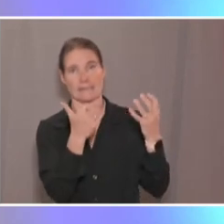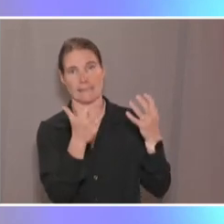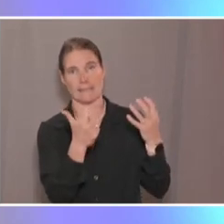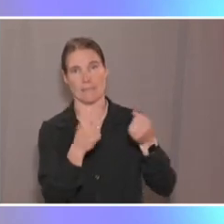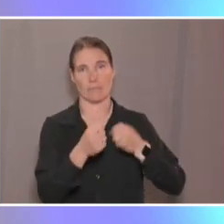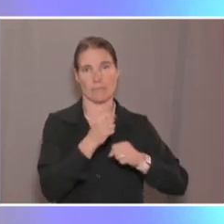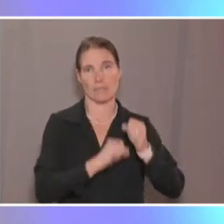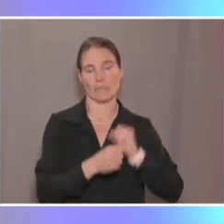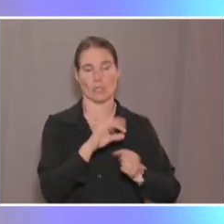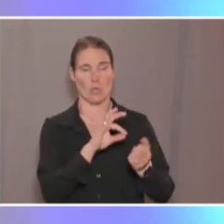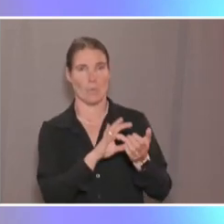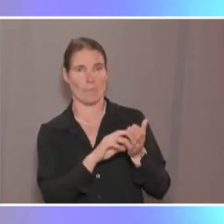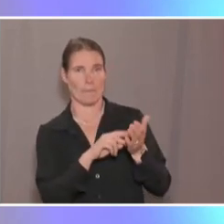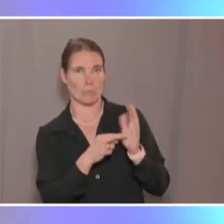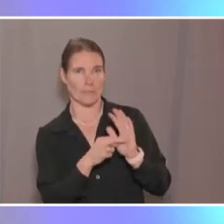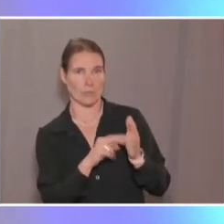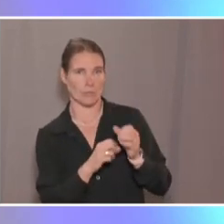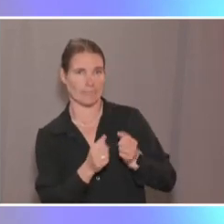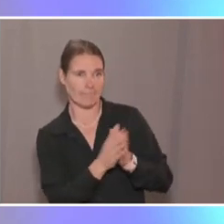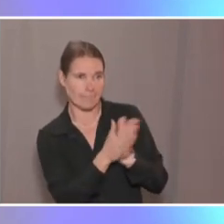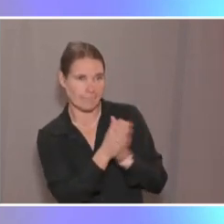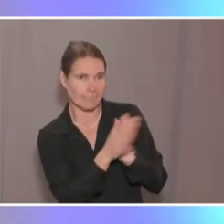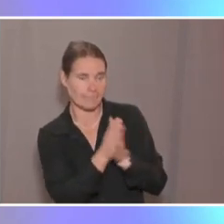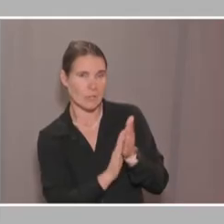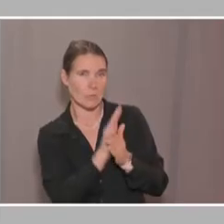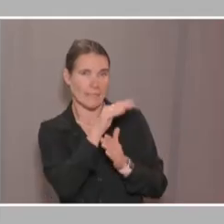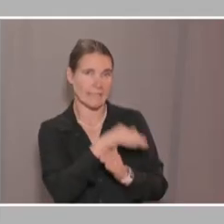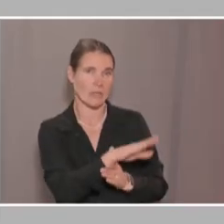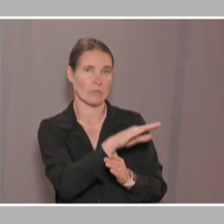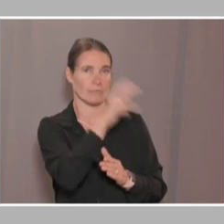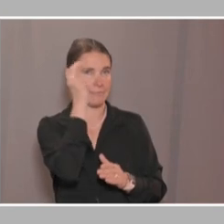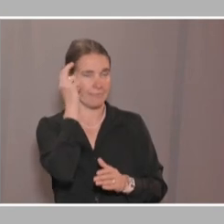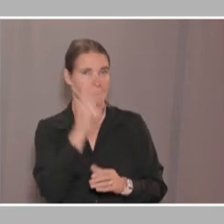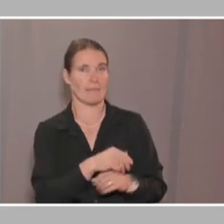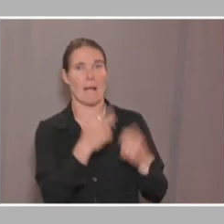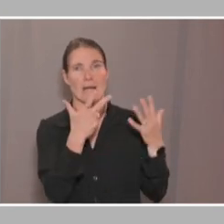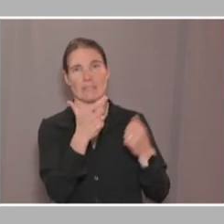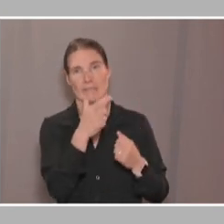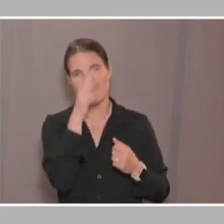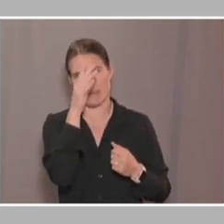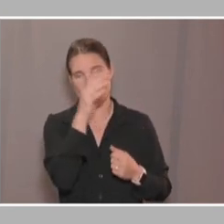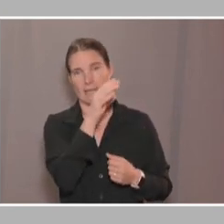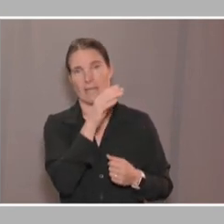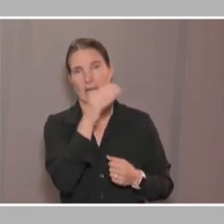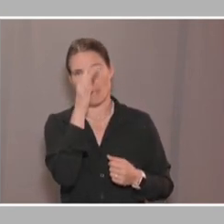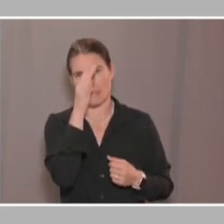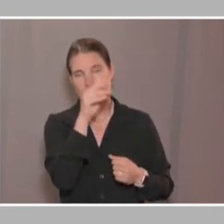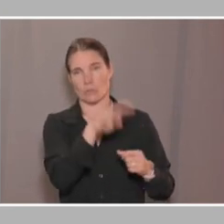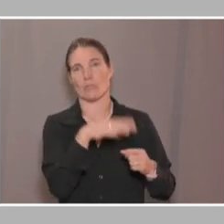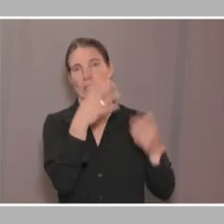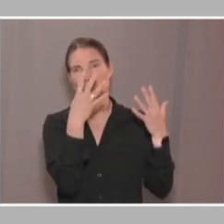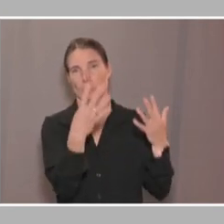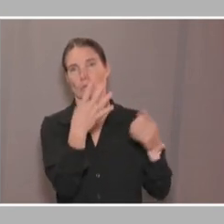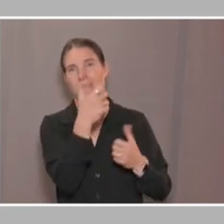gingen ihre politischen Ambitionen über die Hochschulpolitik hinaus. Am 28. April 1969 kam auf